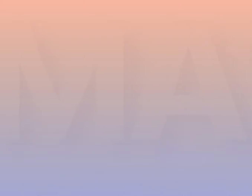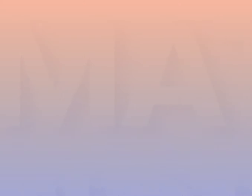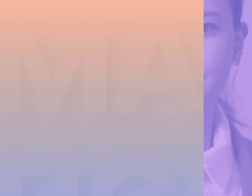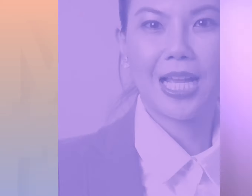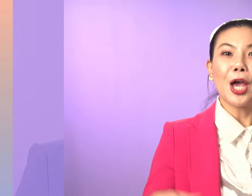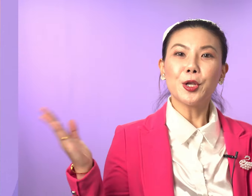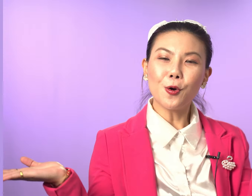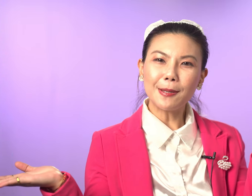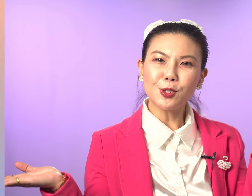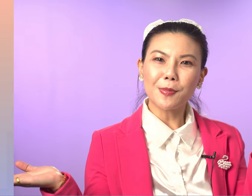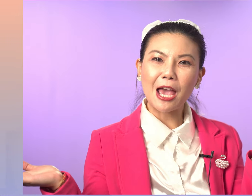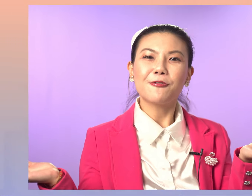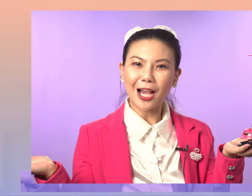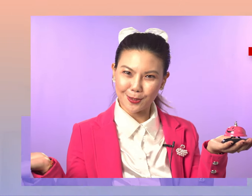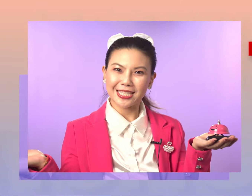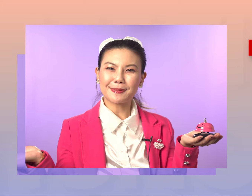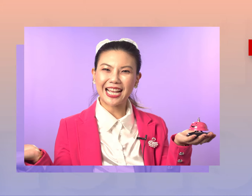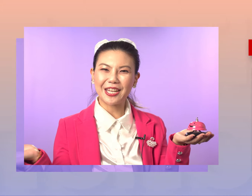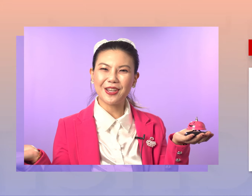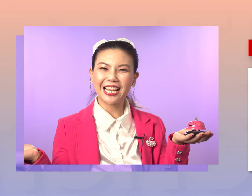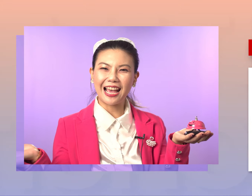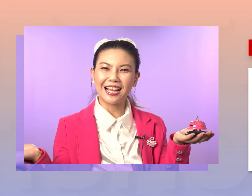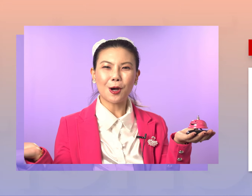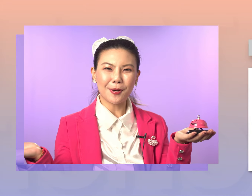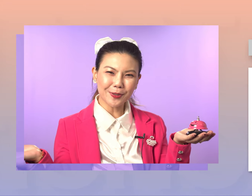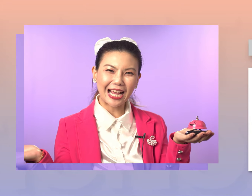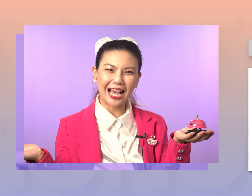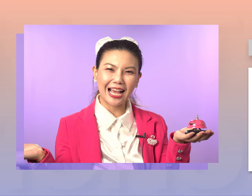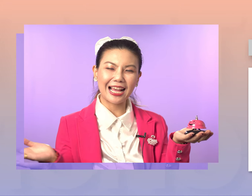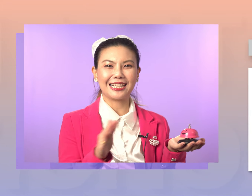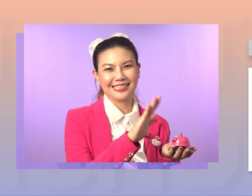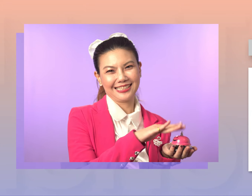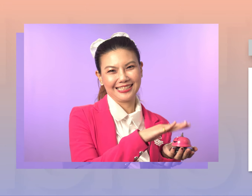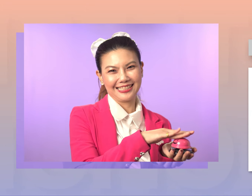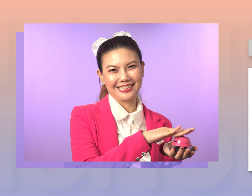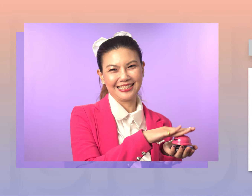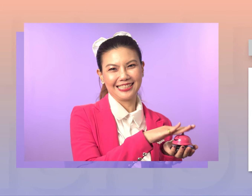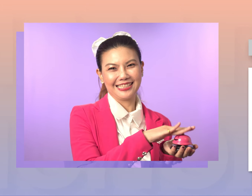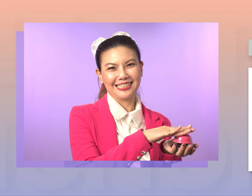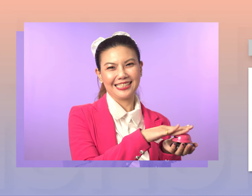คะดูคลิปจบแล้วฝากกด Subscribe ด้วยนะคะขอบพระคุณค่ะ